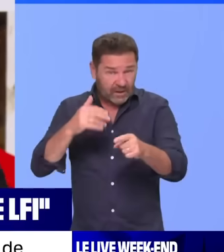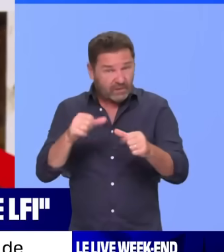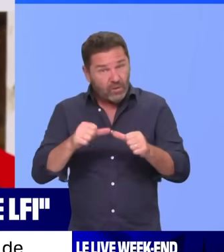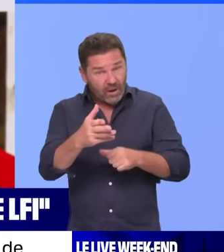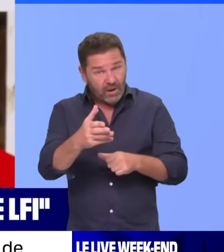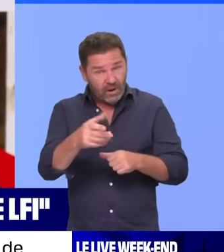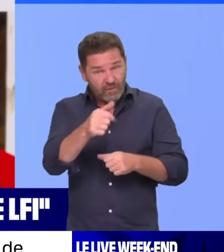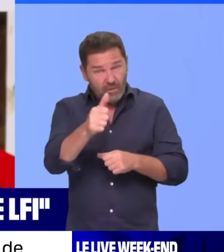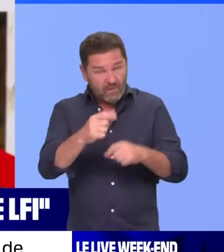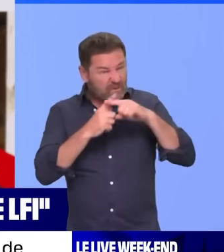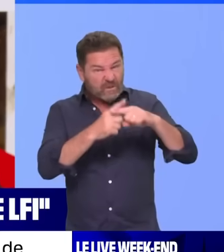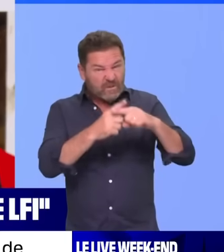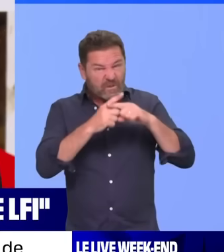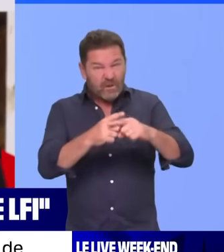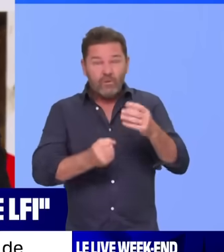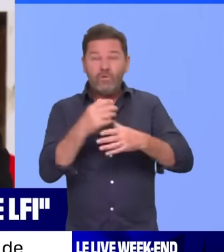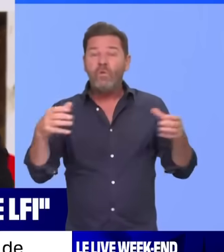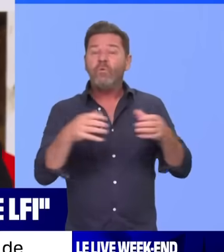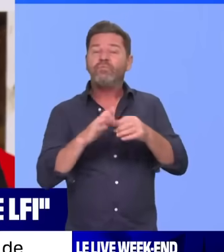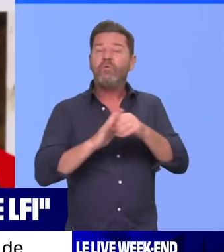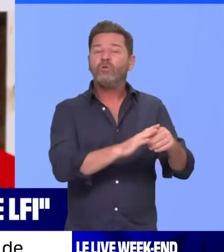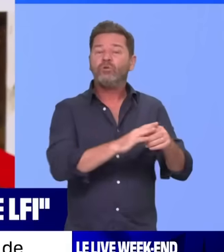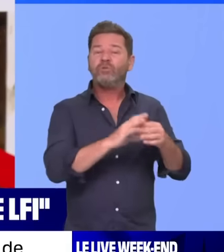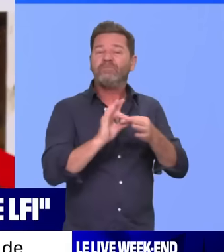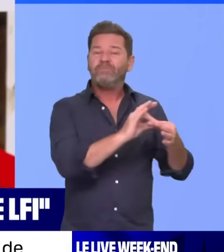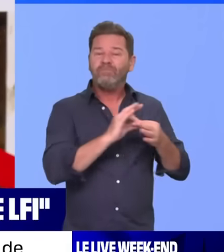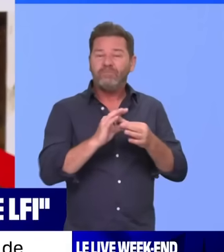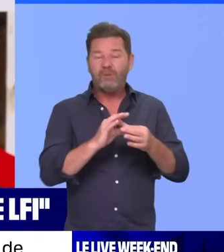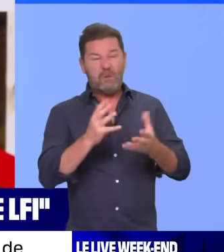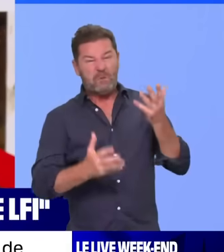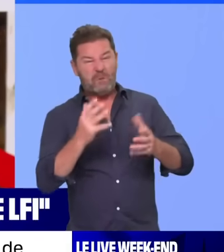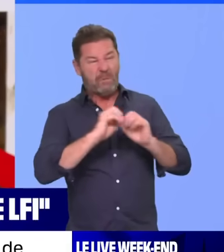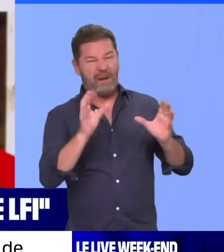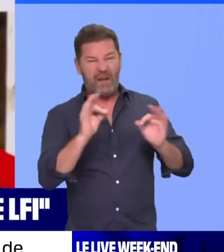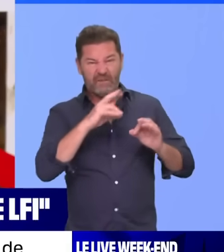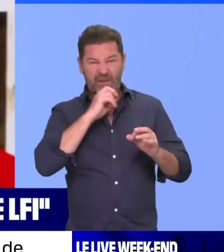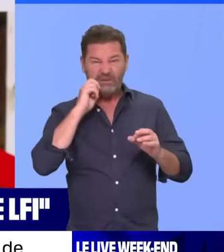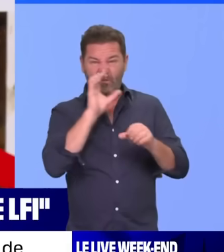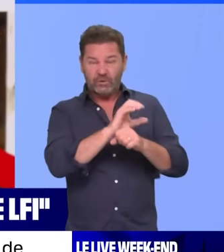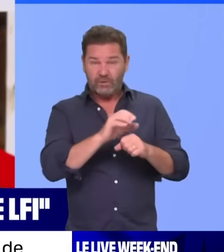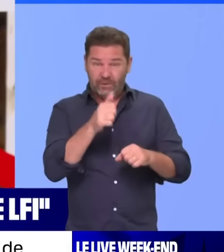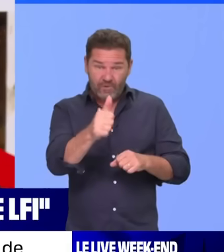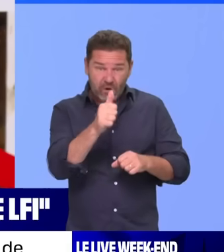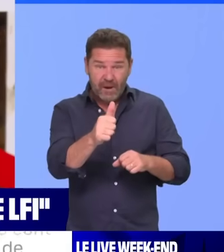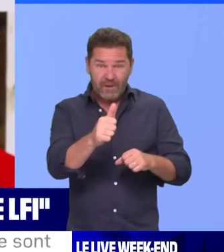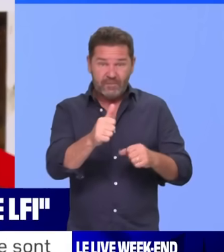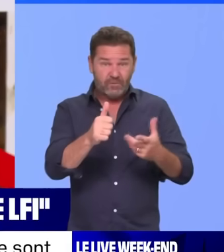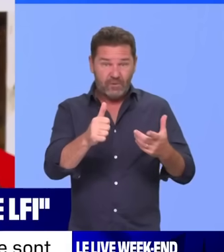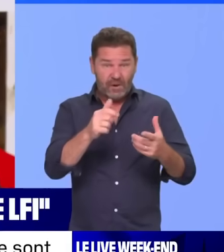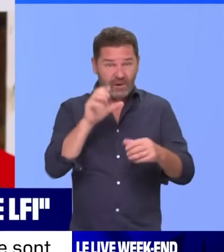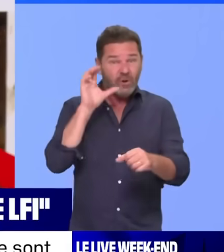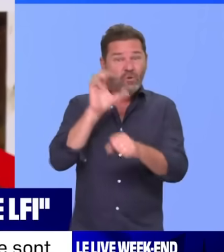l'anathème sur le nouveau front populaire qu'il serait soi-disant ambigu contre l'antisémitisme vous déc la cause très juste de lutte contre